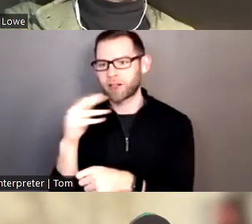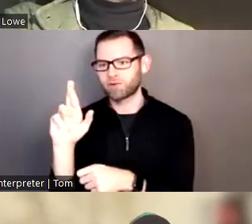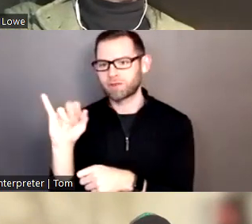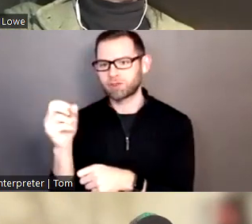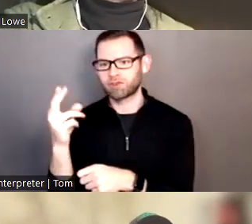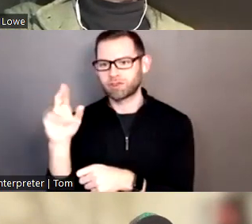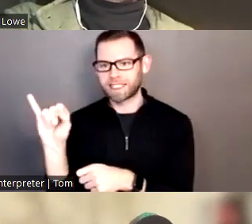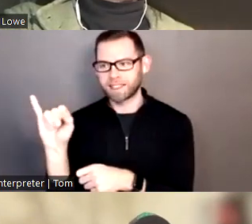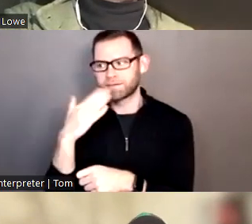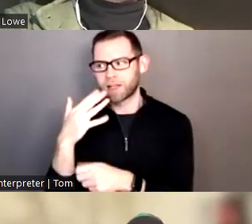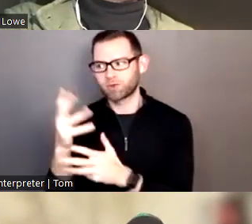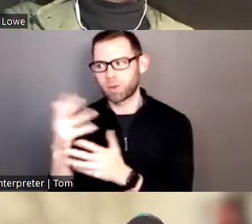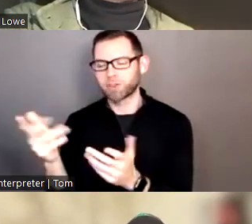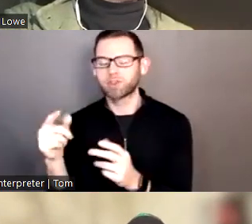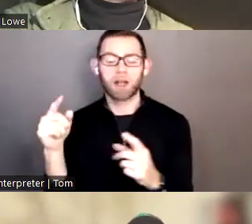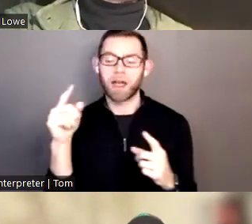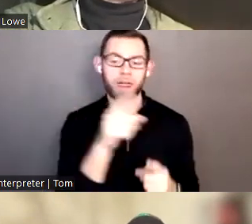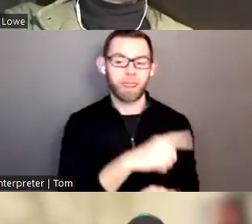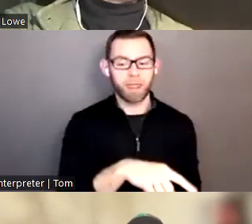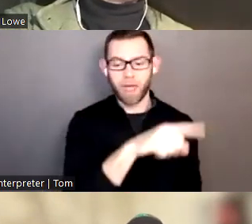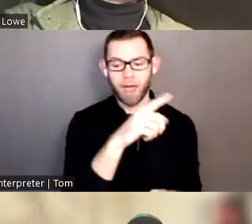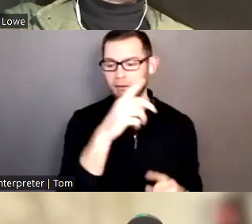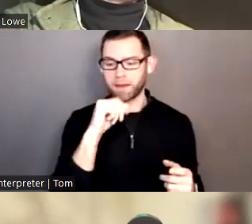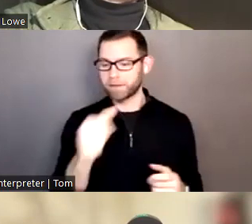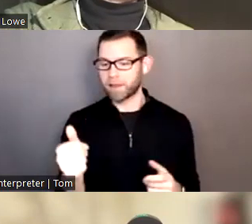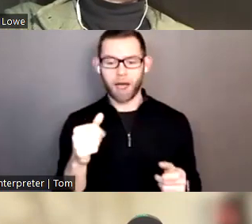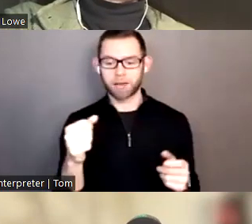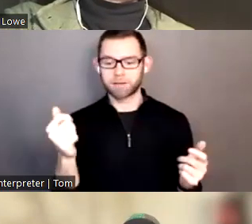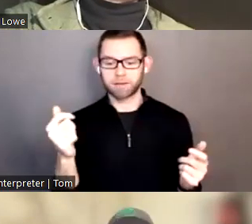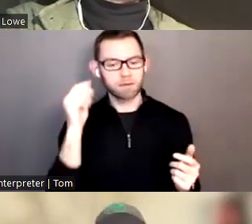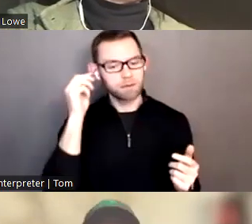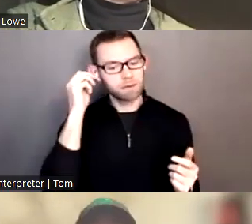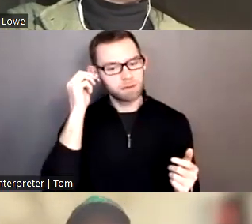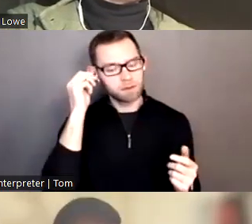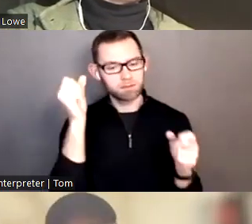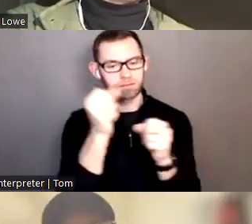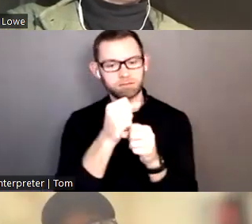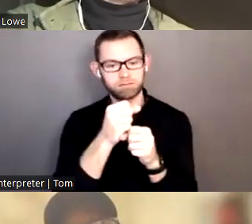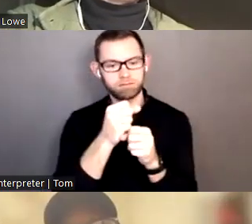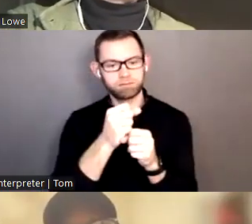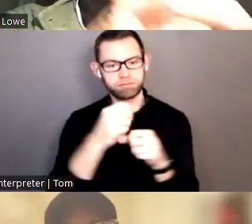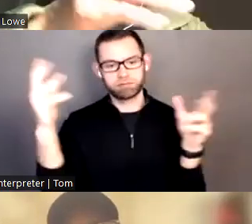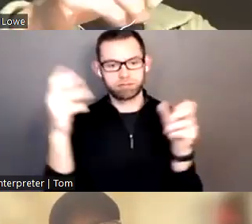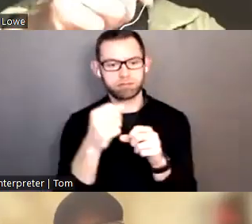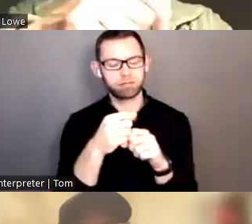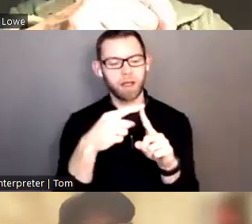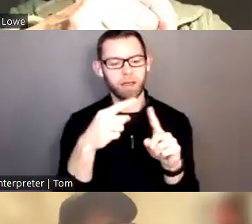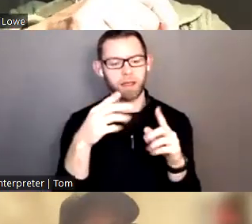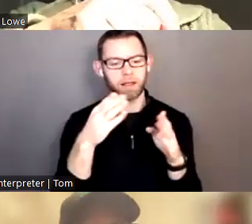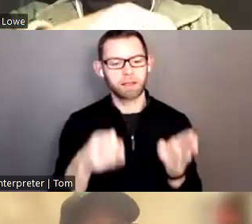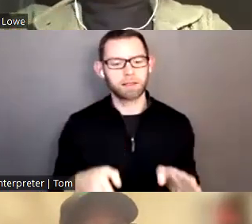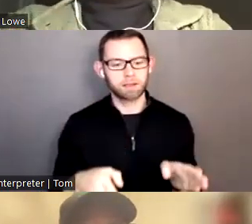en pile en Did pile. not explode Il n'y a the, pas explosé tower, the tower today that was et coal